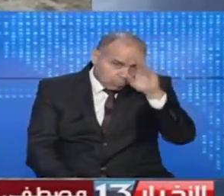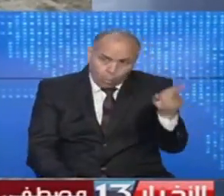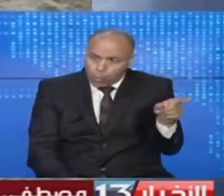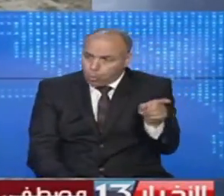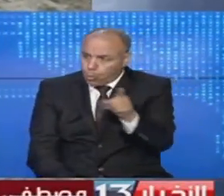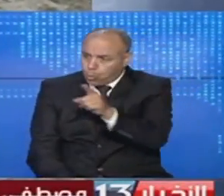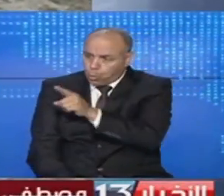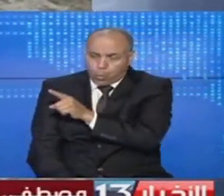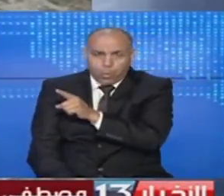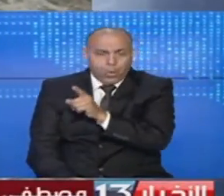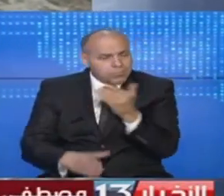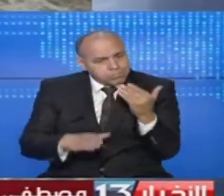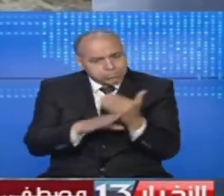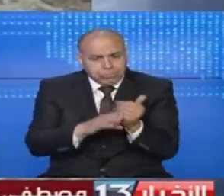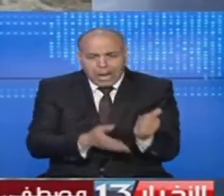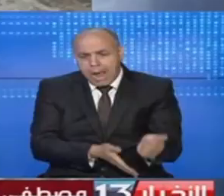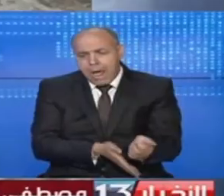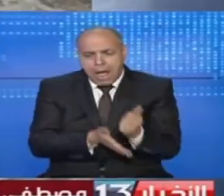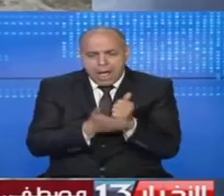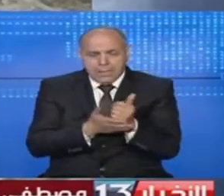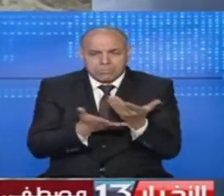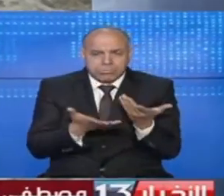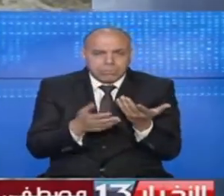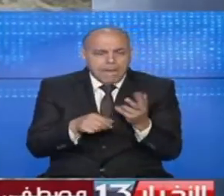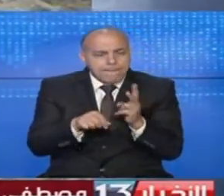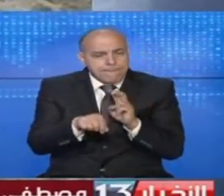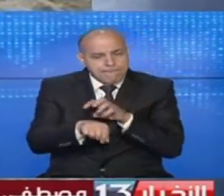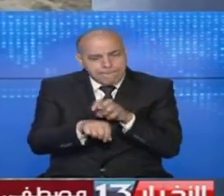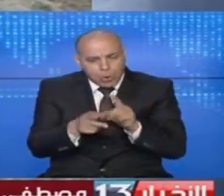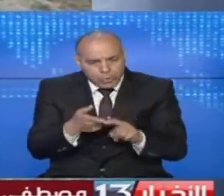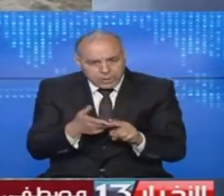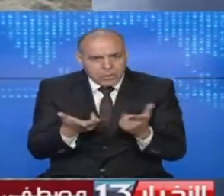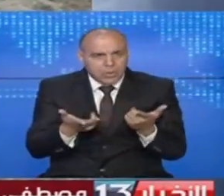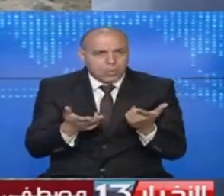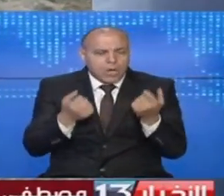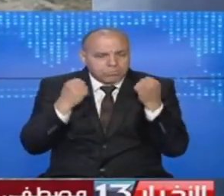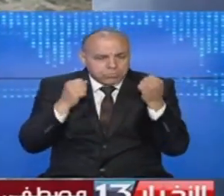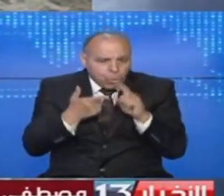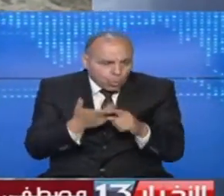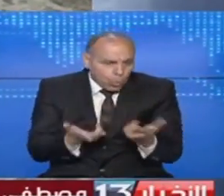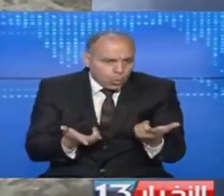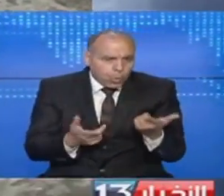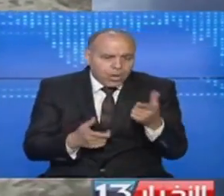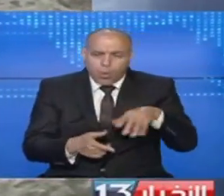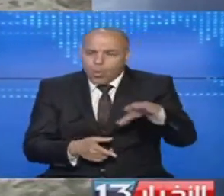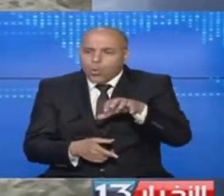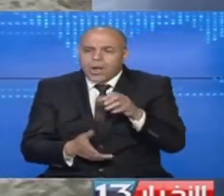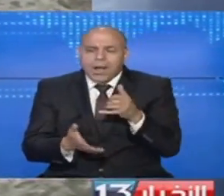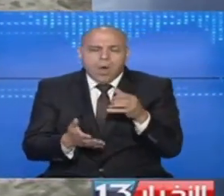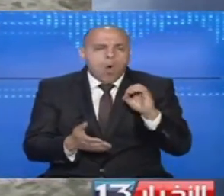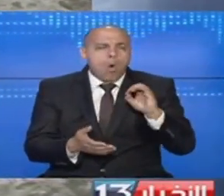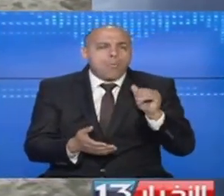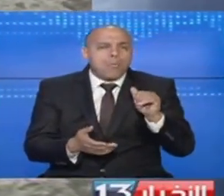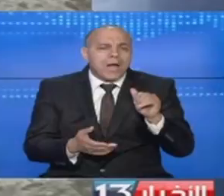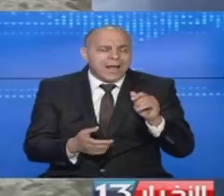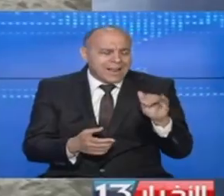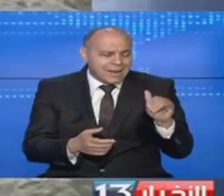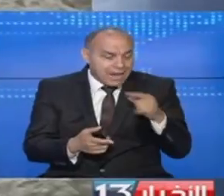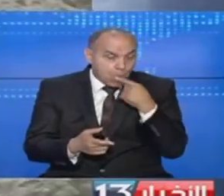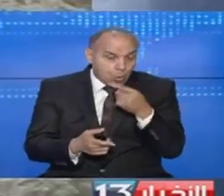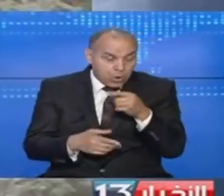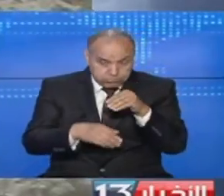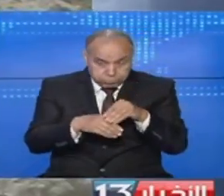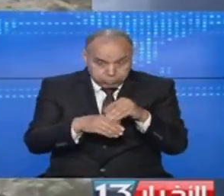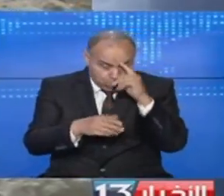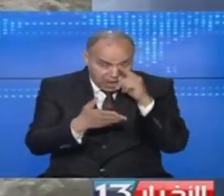كل الأطراف المتدخلة، كسواء معنا سلطة محلية، كسواء معتصمين، كسواء أبناء جهة أم العرايس. نحب نذكر